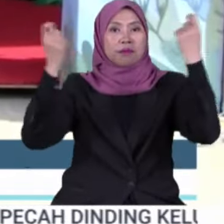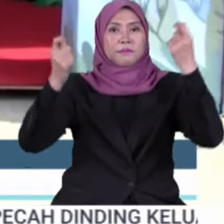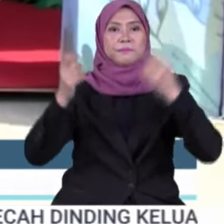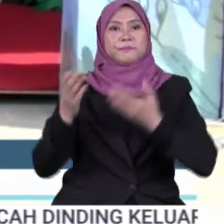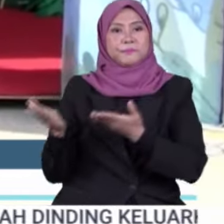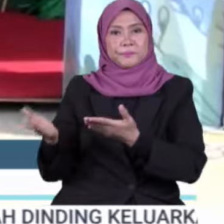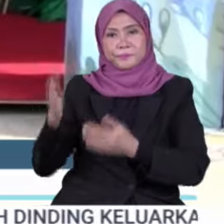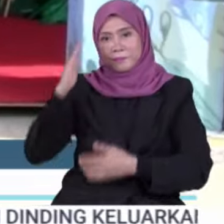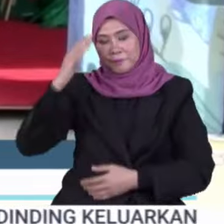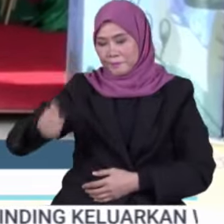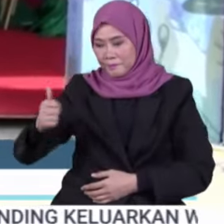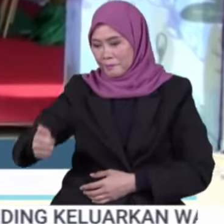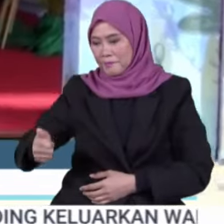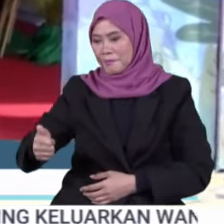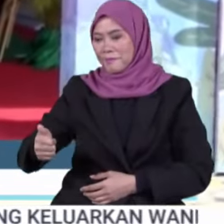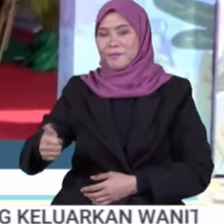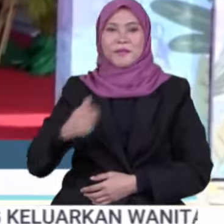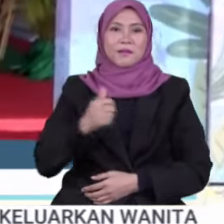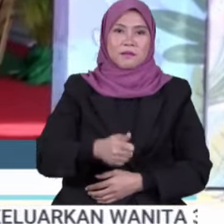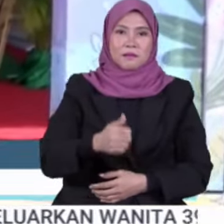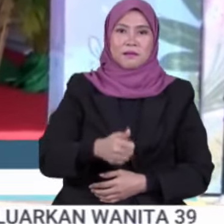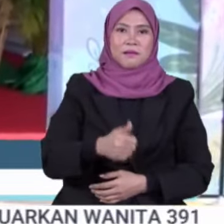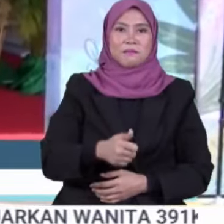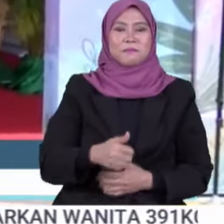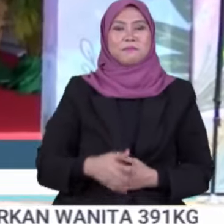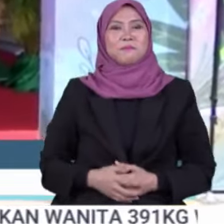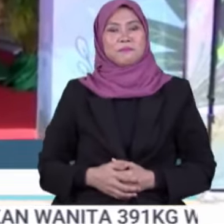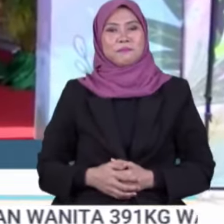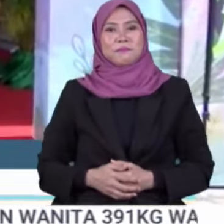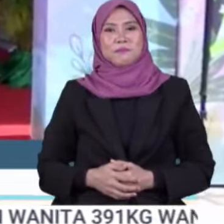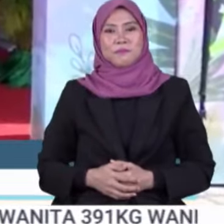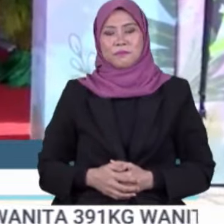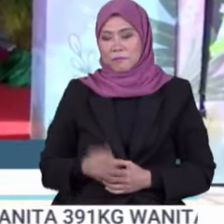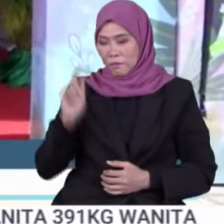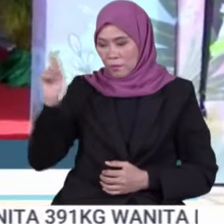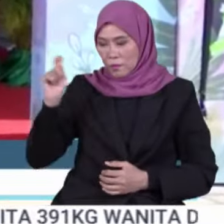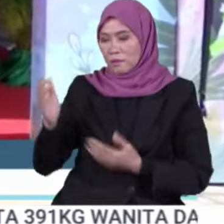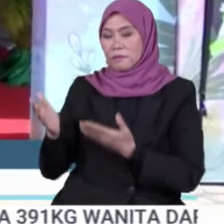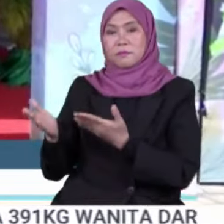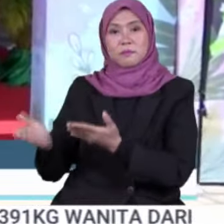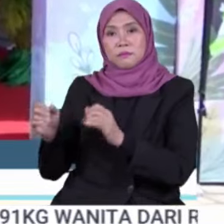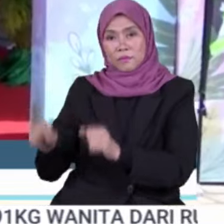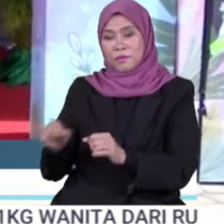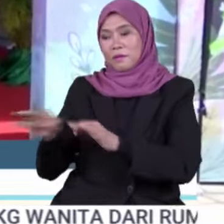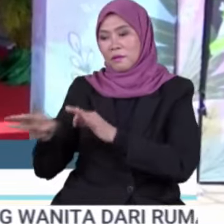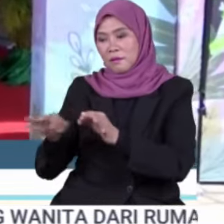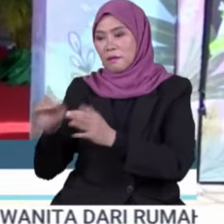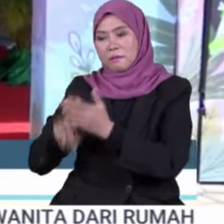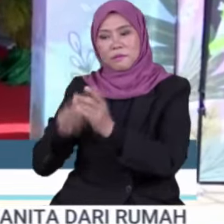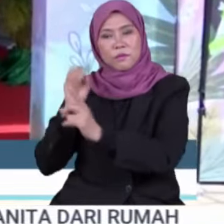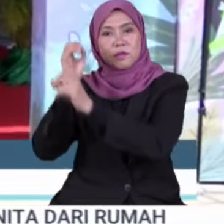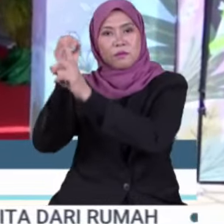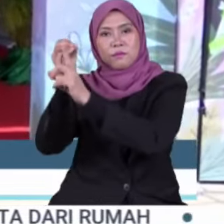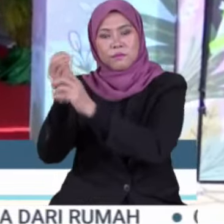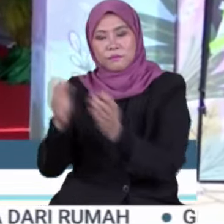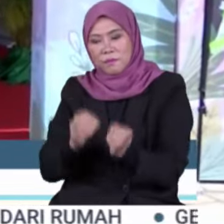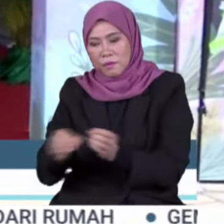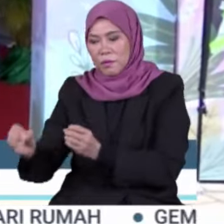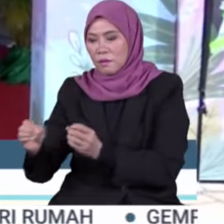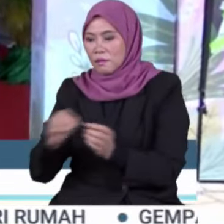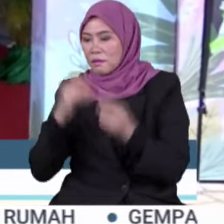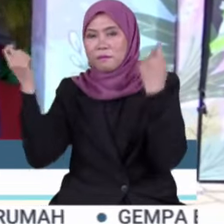Hassan. Assalamualaikum Tuan. Waalaikumsalam warahmatullahi wabarakatuh. Baik Tuan, mungkin boleh diterangkan objektif penganjuran karnival ini